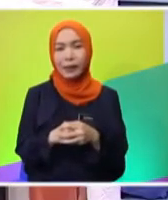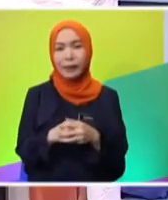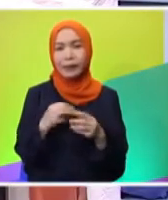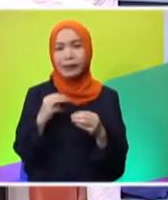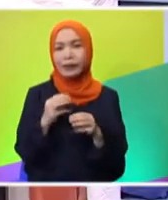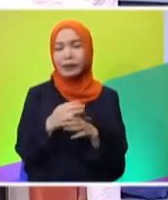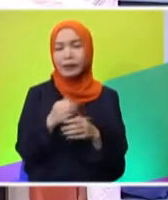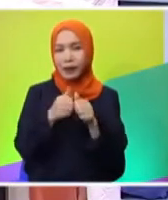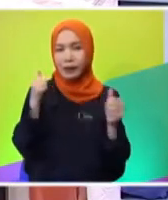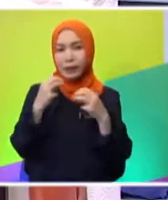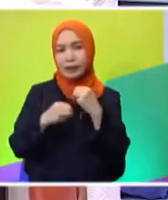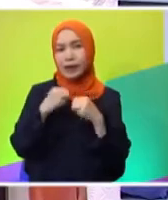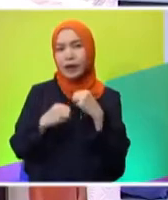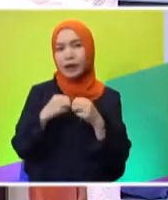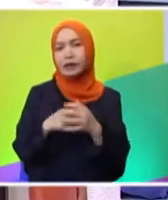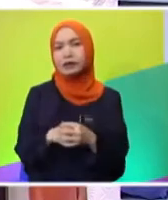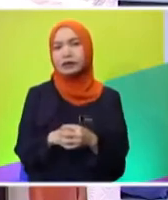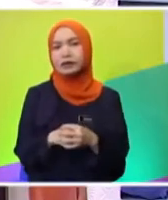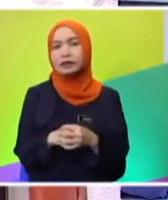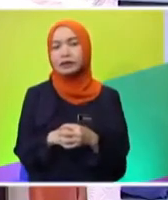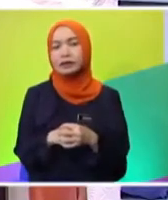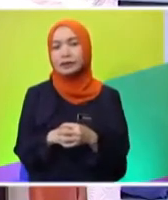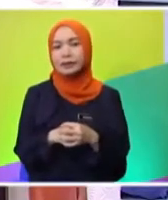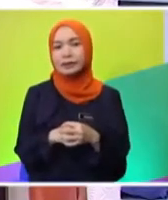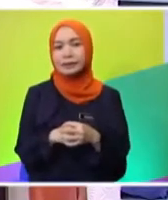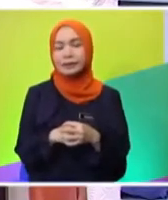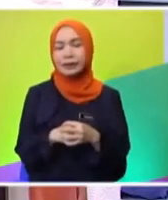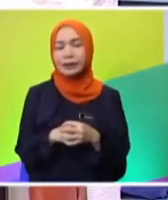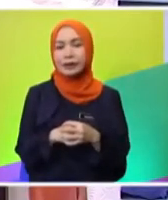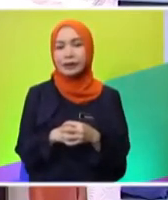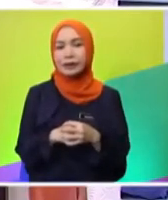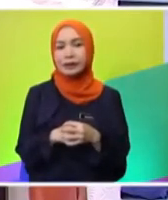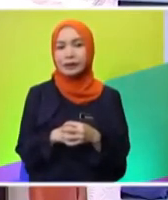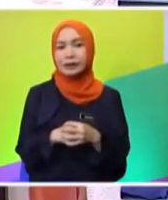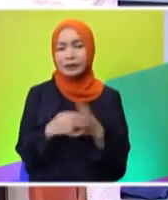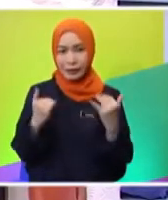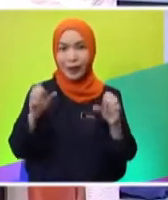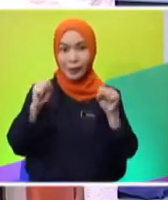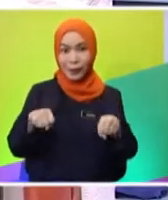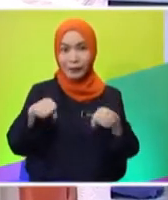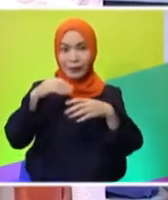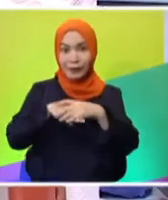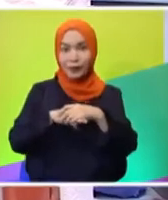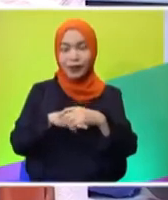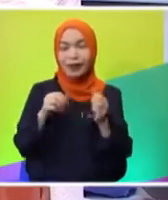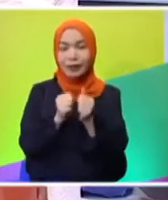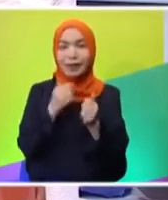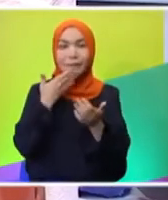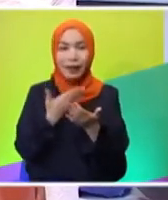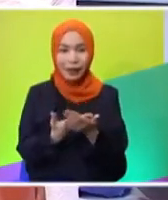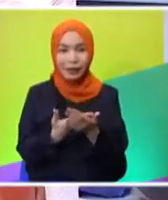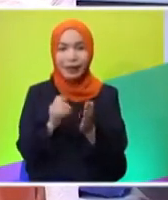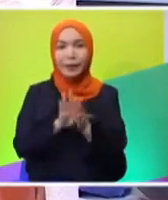dah nak masebi magah nama bek udah tuh kalau sini saya boleh masuk interlude dah masukkan secara berhati-hati Ya Allah sebab